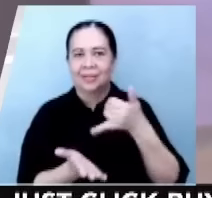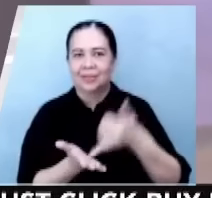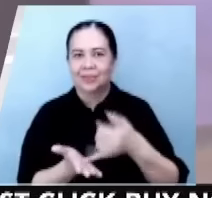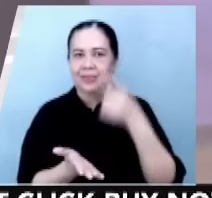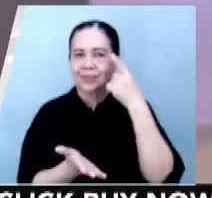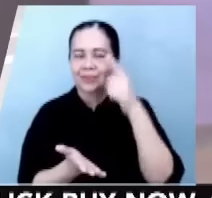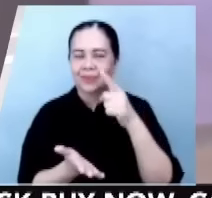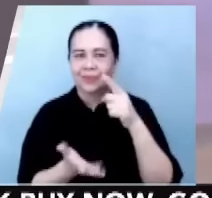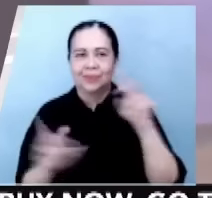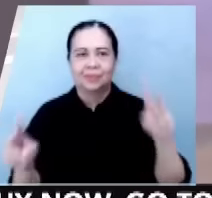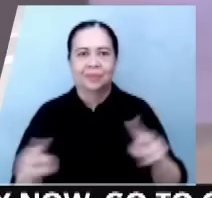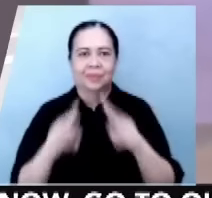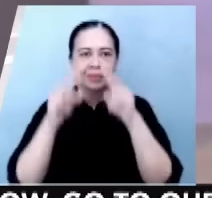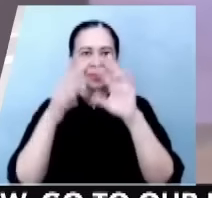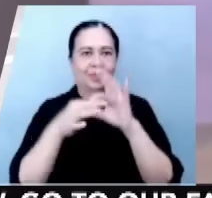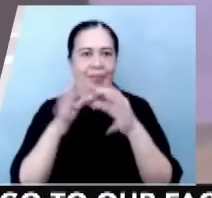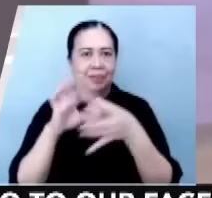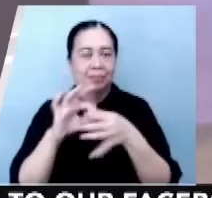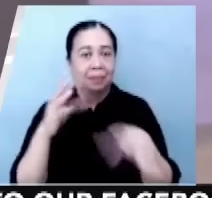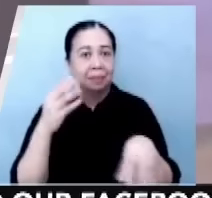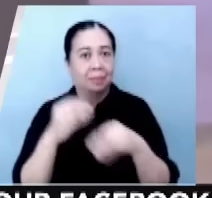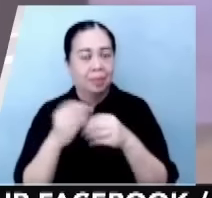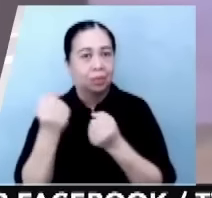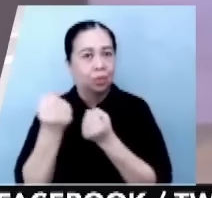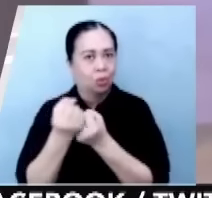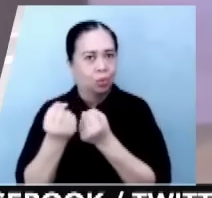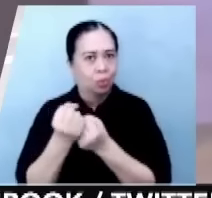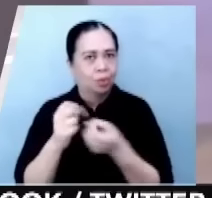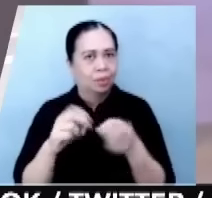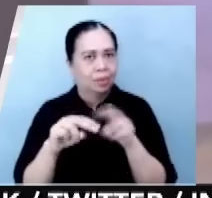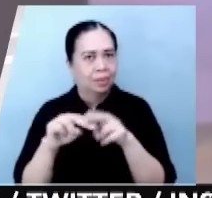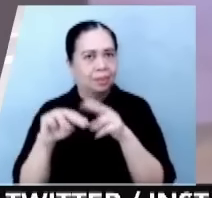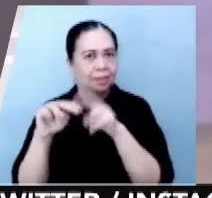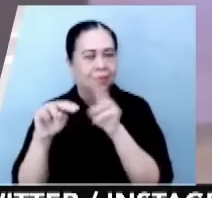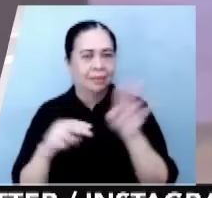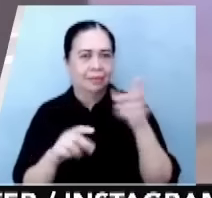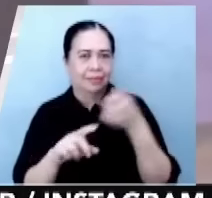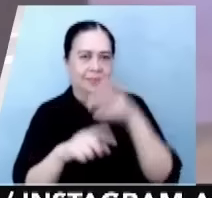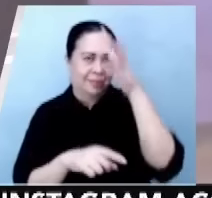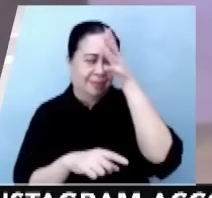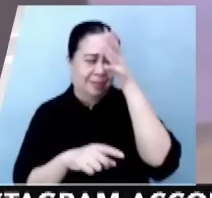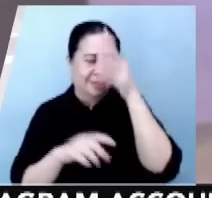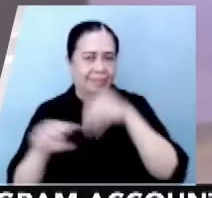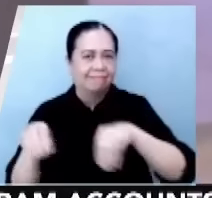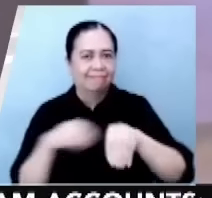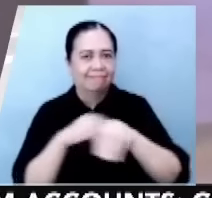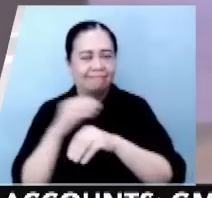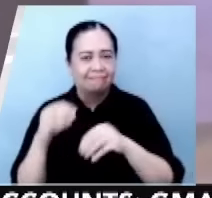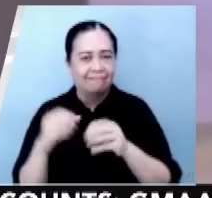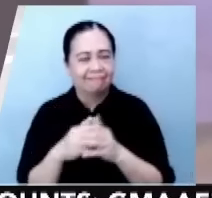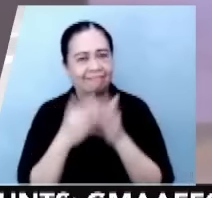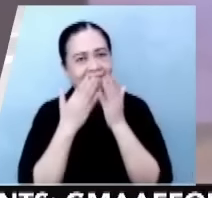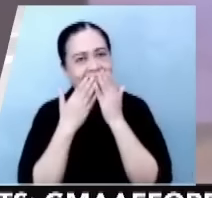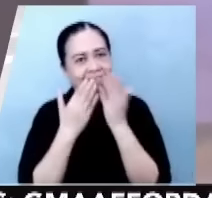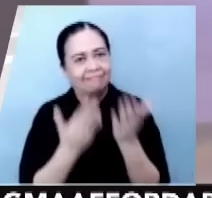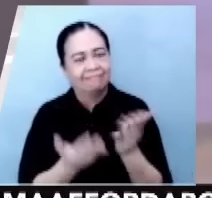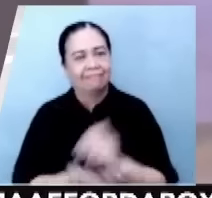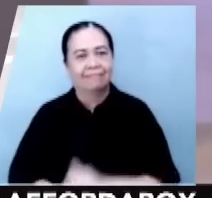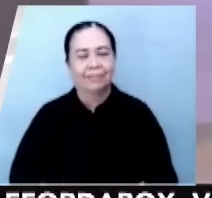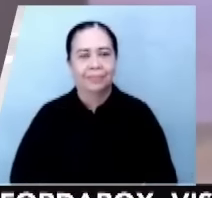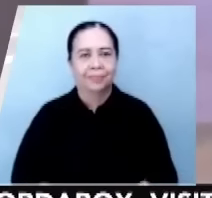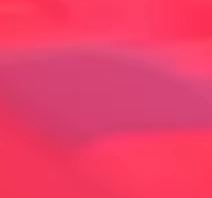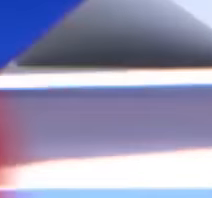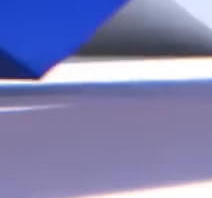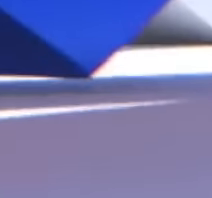Olympics. Bonus pa ang suportang natanggap niya mula sa kanyang ama na sinuklian niya ng pasasalamat. Nakatutok si